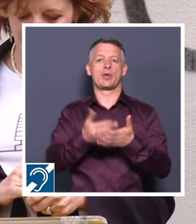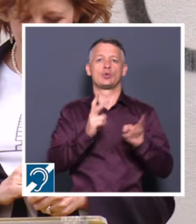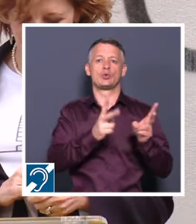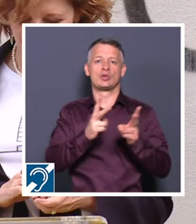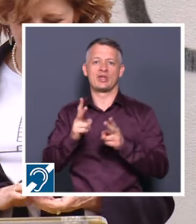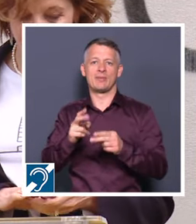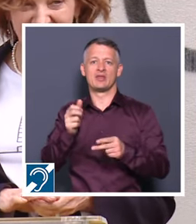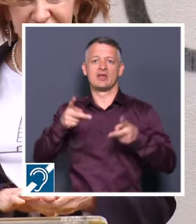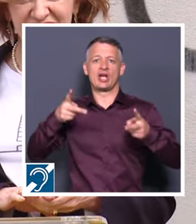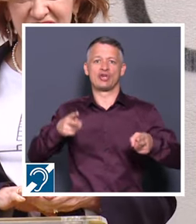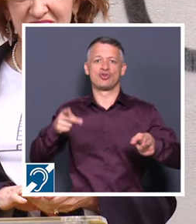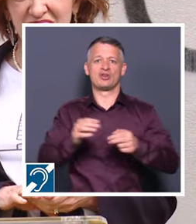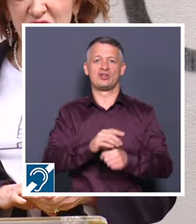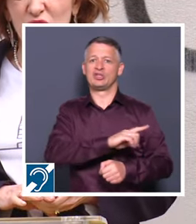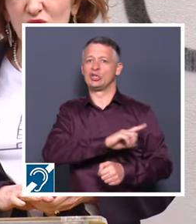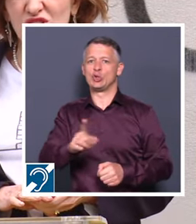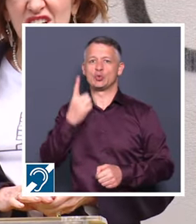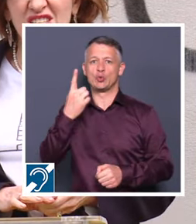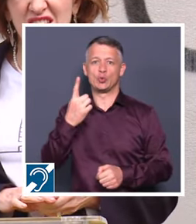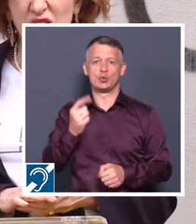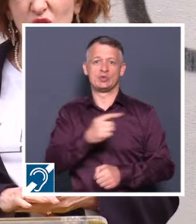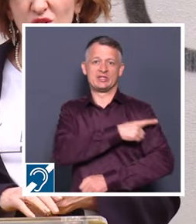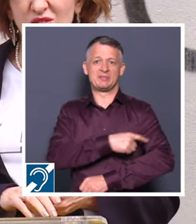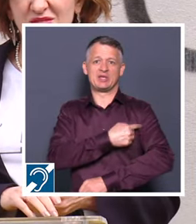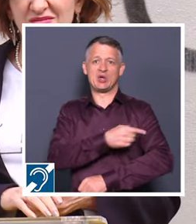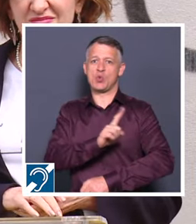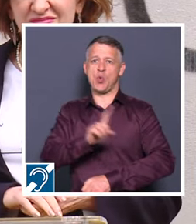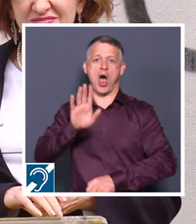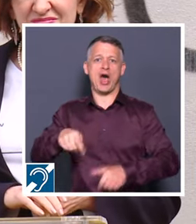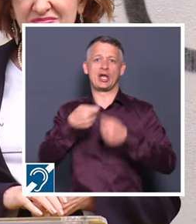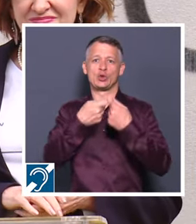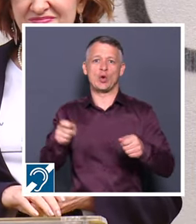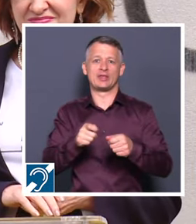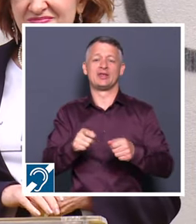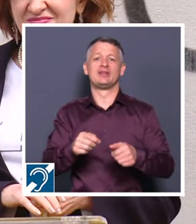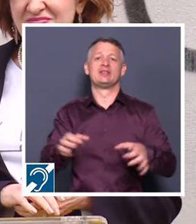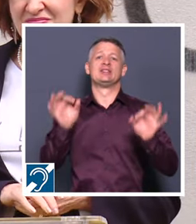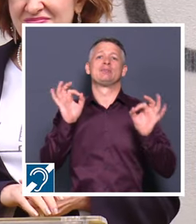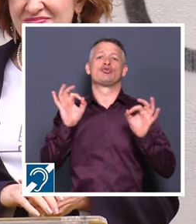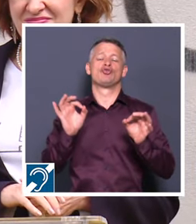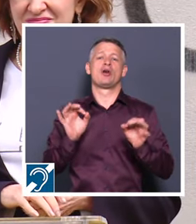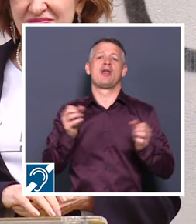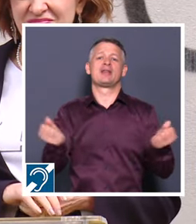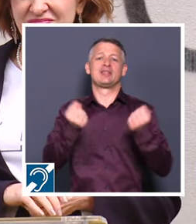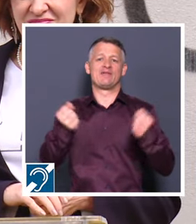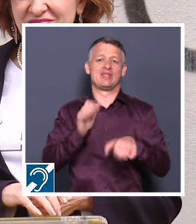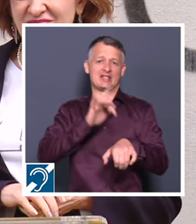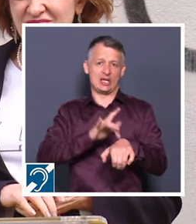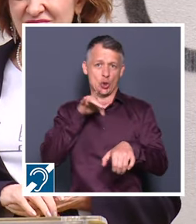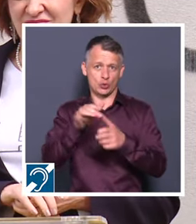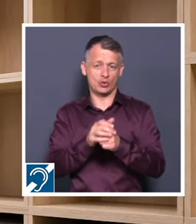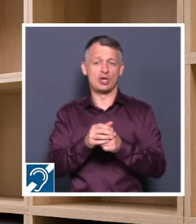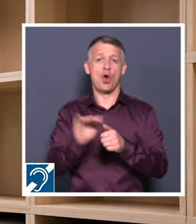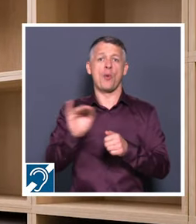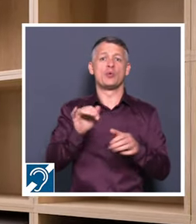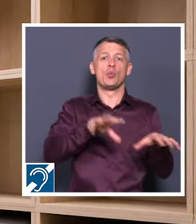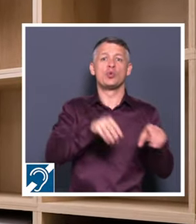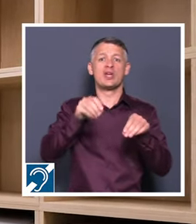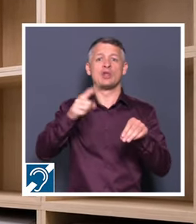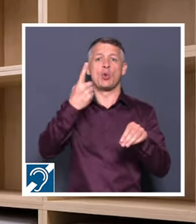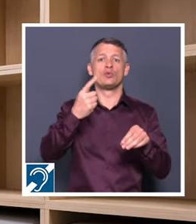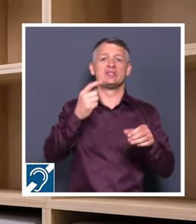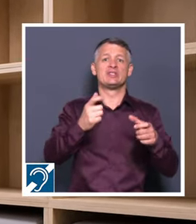Niciunul nu are la dispoziție toate specialitățile la un loc. Copiii sunt mutați dintr-un spital în altul pentru